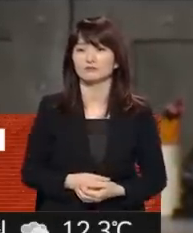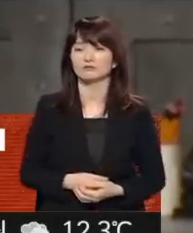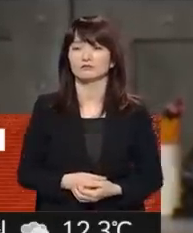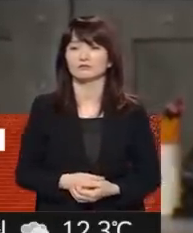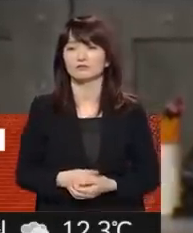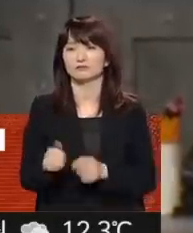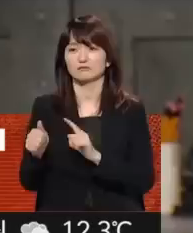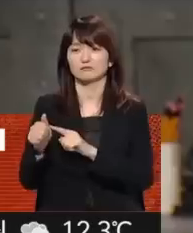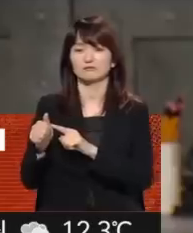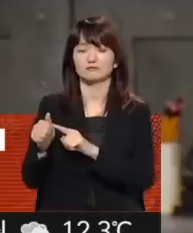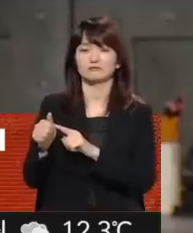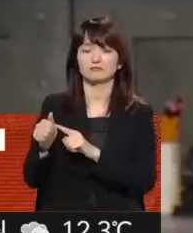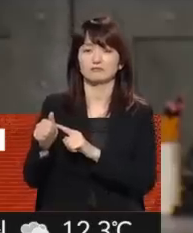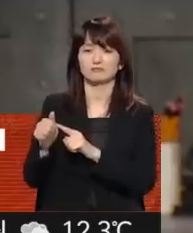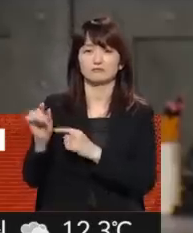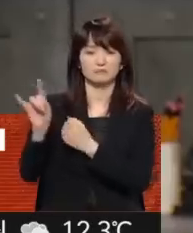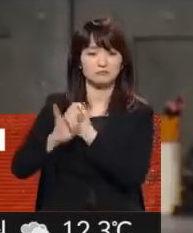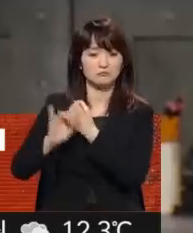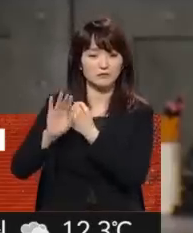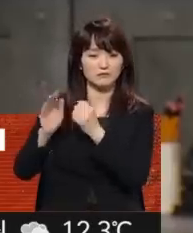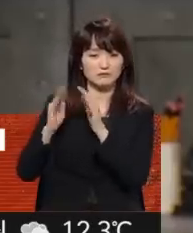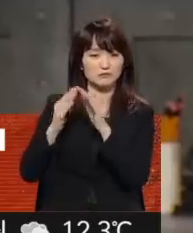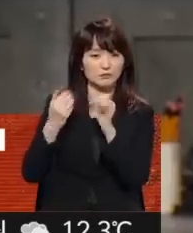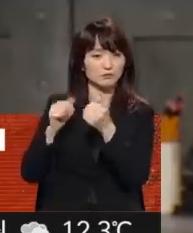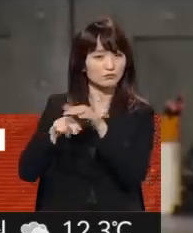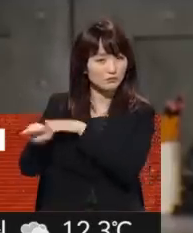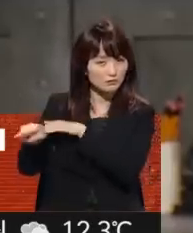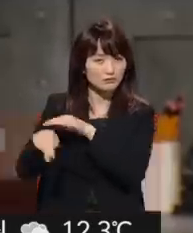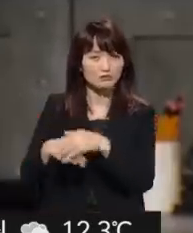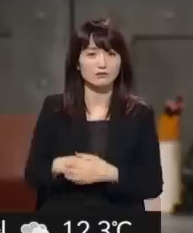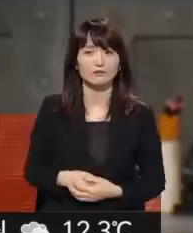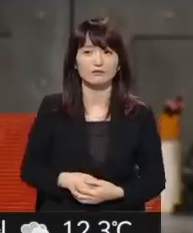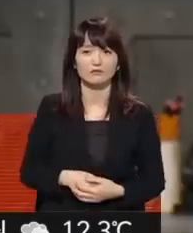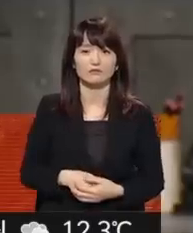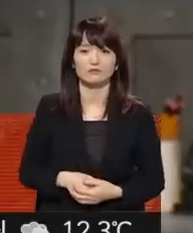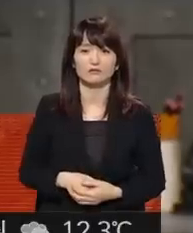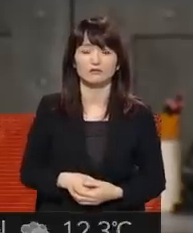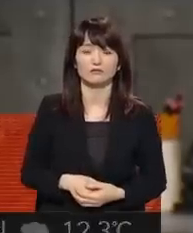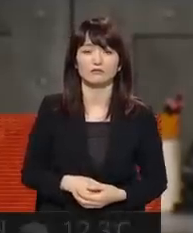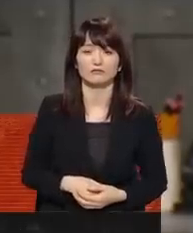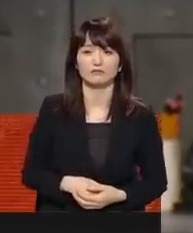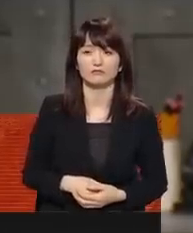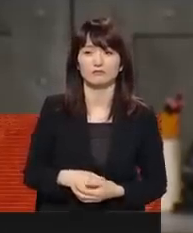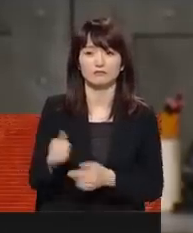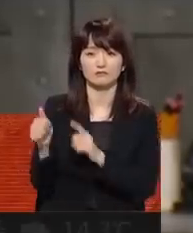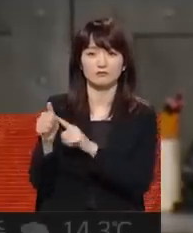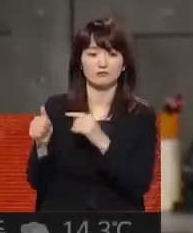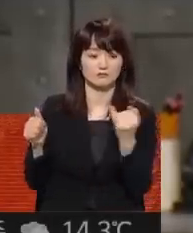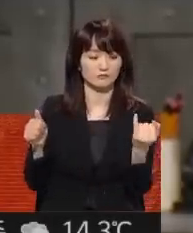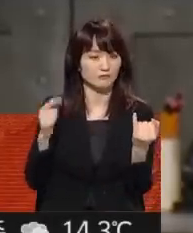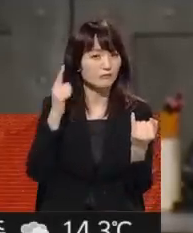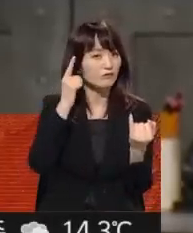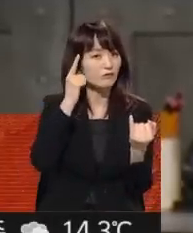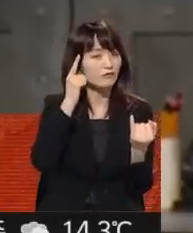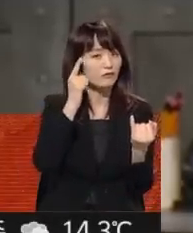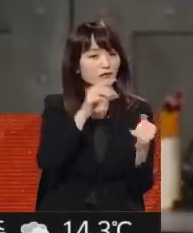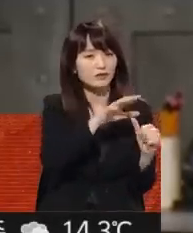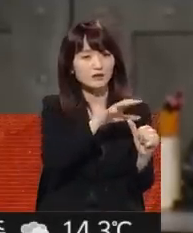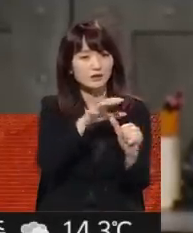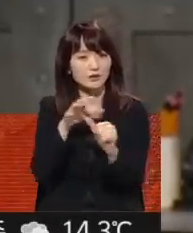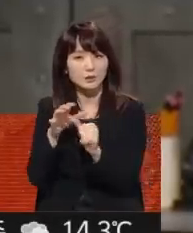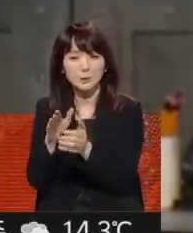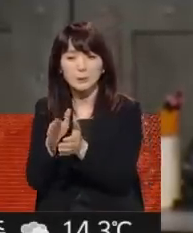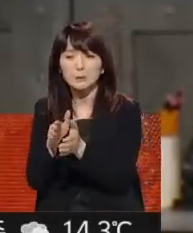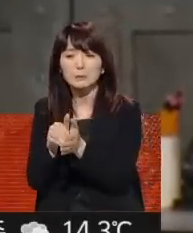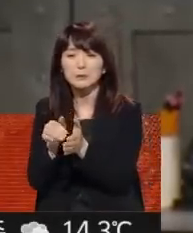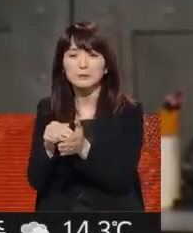남편의 변명을 하지 않고들은 집을 나가 버렸어요 그런데 나간 것뿐만 아니고이 남성이 여성의 휴대폰을 이용해서 몰래